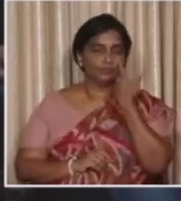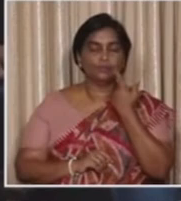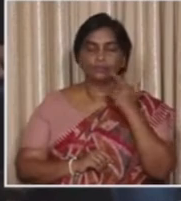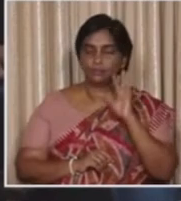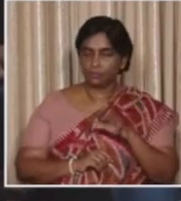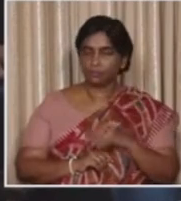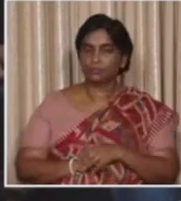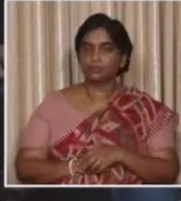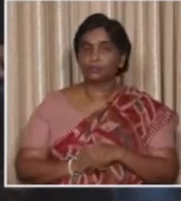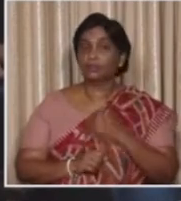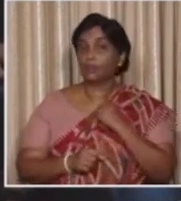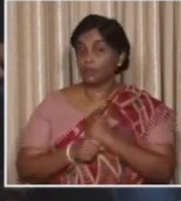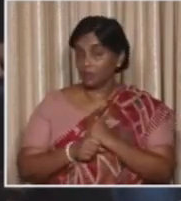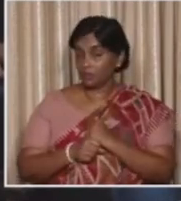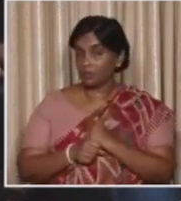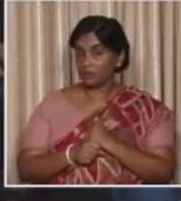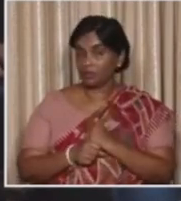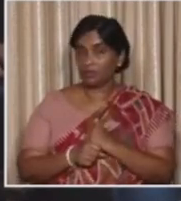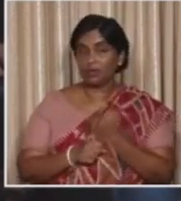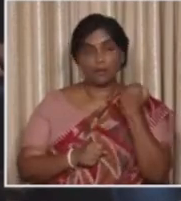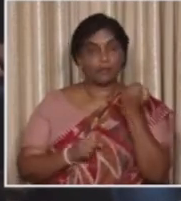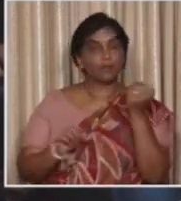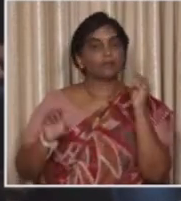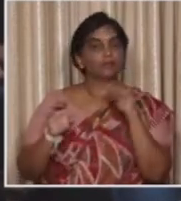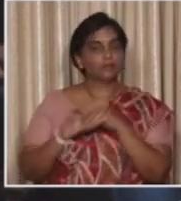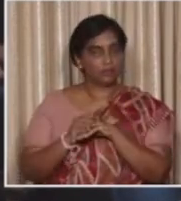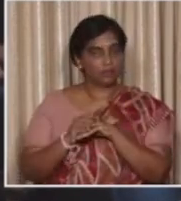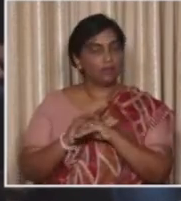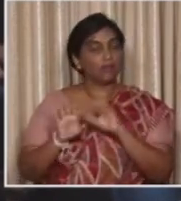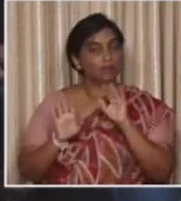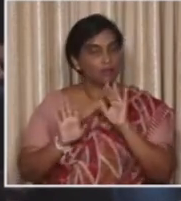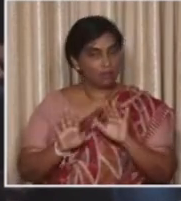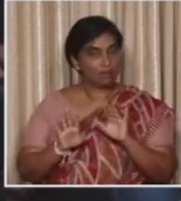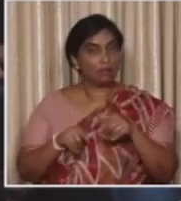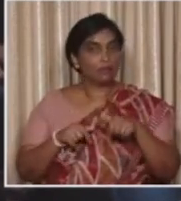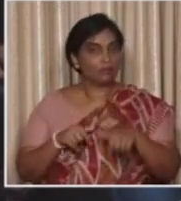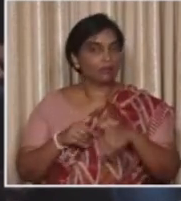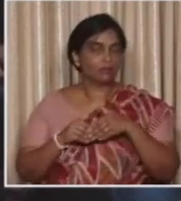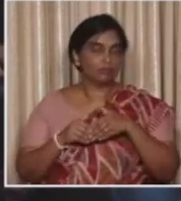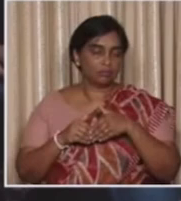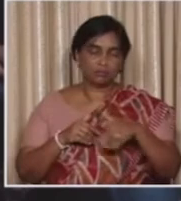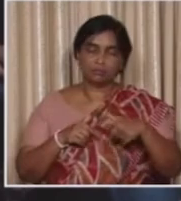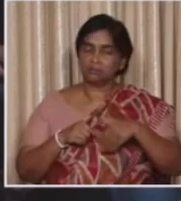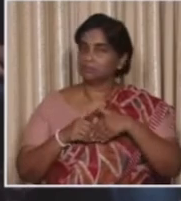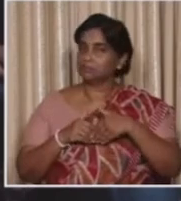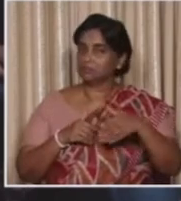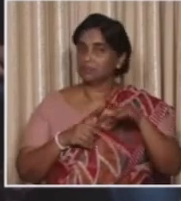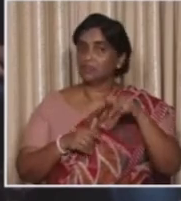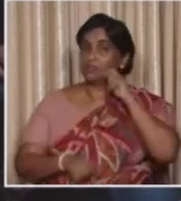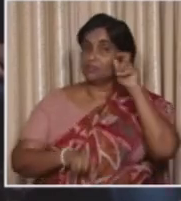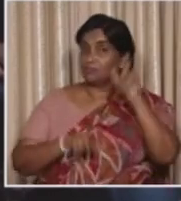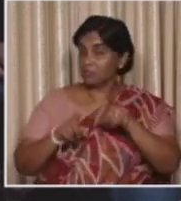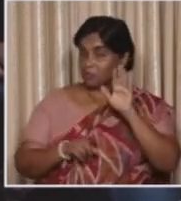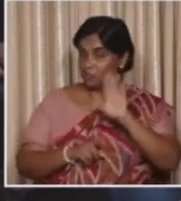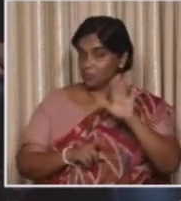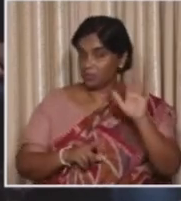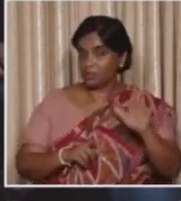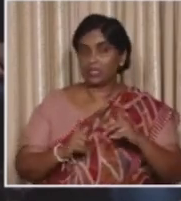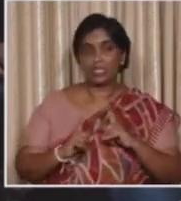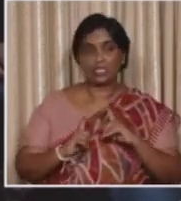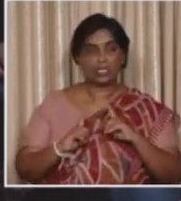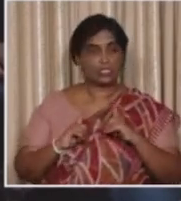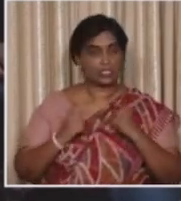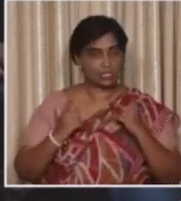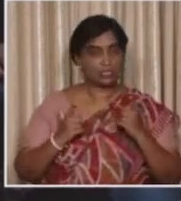ඕනි, රජයන් බලයට පත් වුණා. හැබැයි මේ වෙනතෙක් ඒ ජනතාවගේ ජීවන